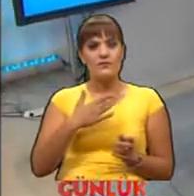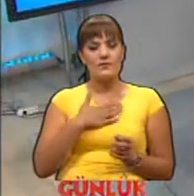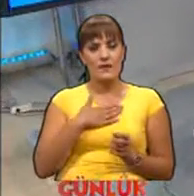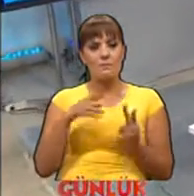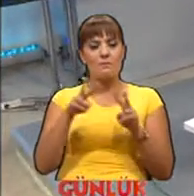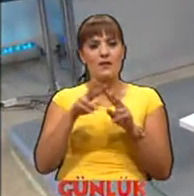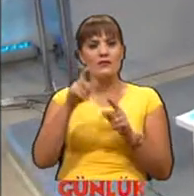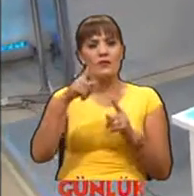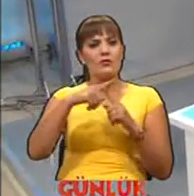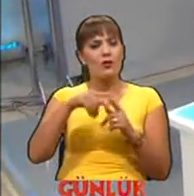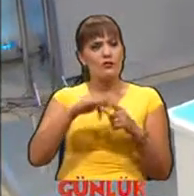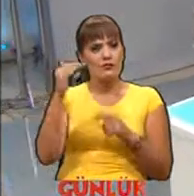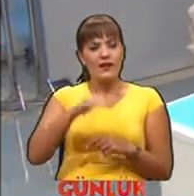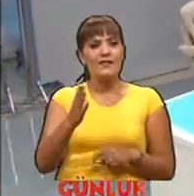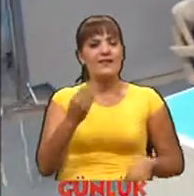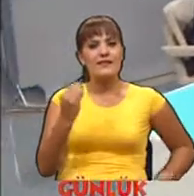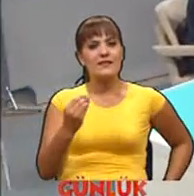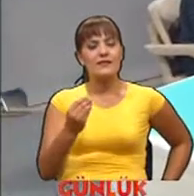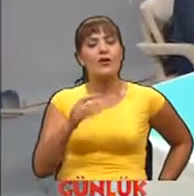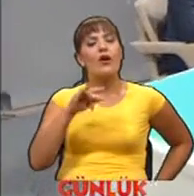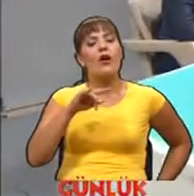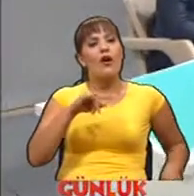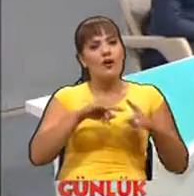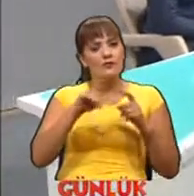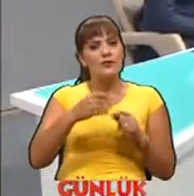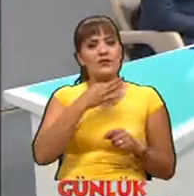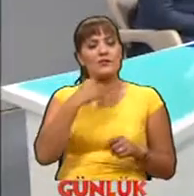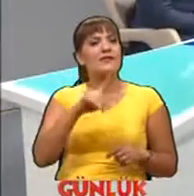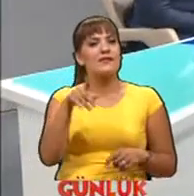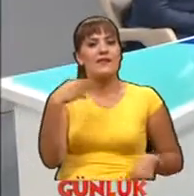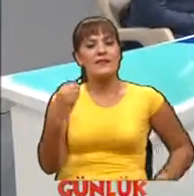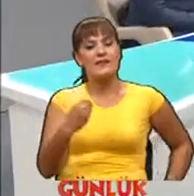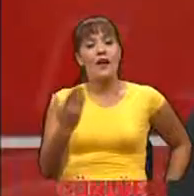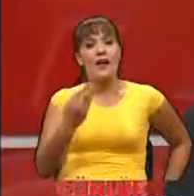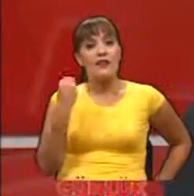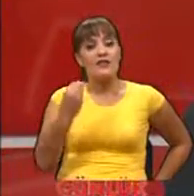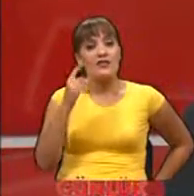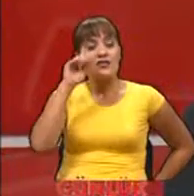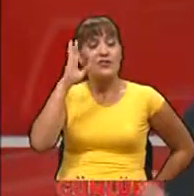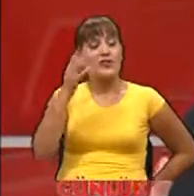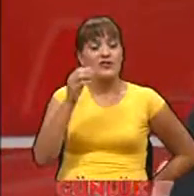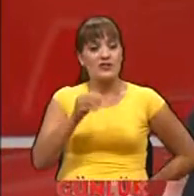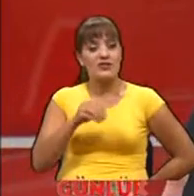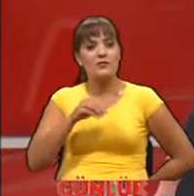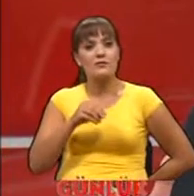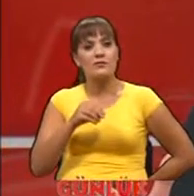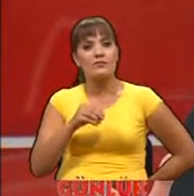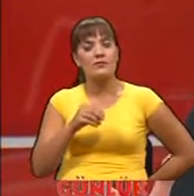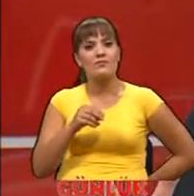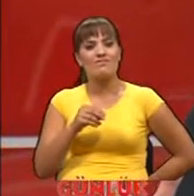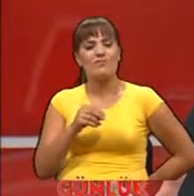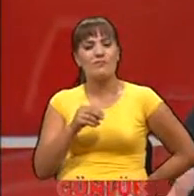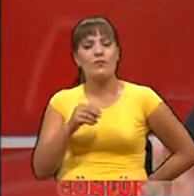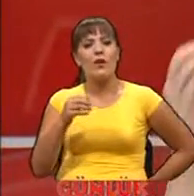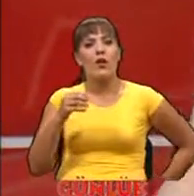Sayın Melik Can Tokaç, hoş geldiniz. Nasılsınız? Hoş bulduk. Teşekkür ederim. Sizler nasılsınız? Gayet iyiyiz. Şaşkınlık içindeyim. Yani botoksun girmediği yer